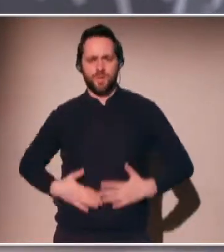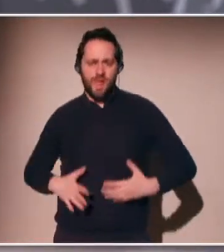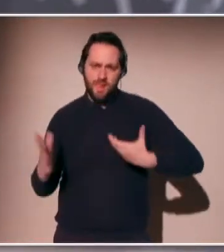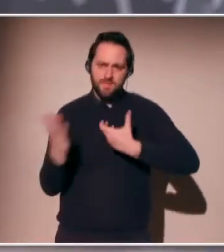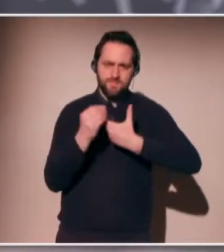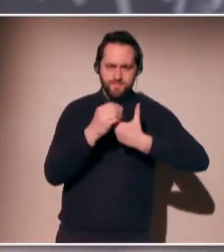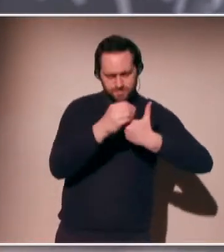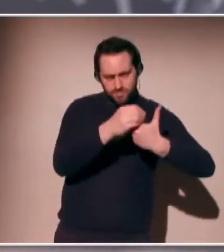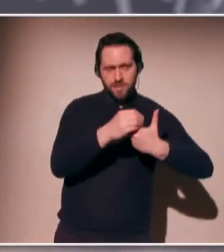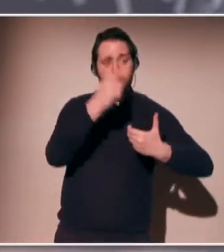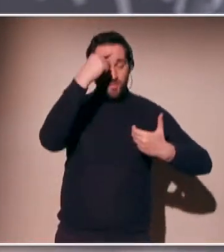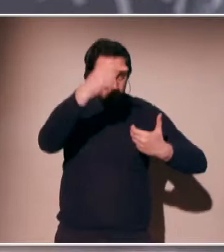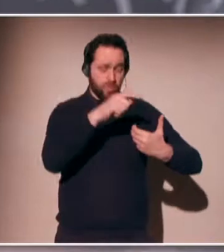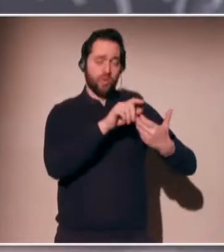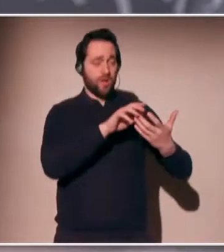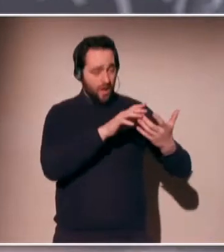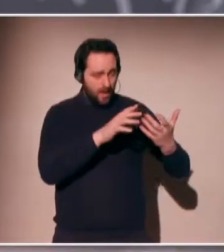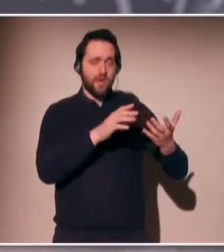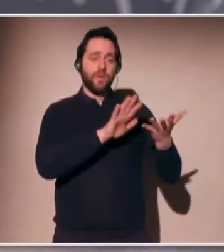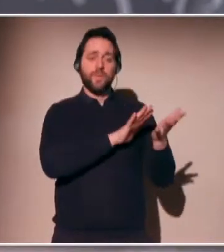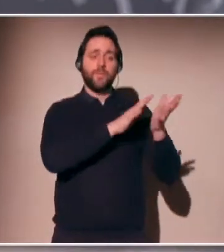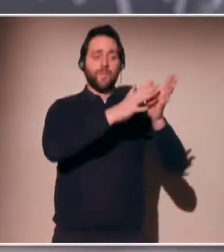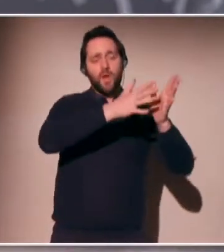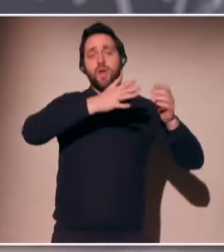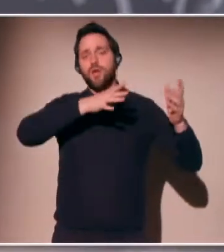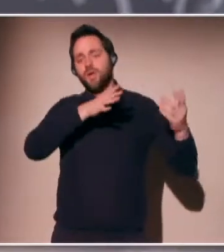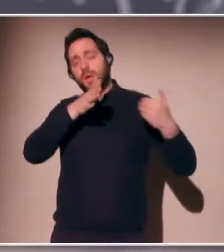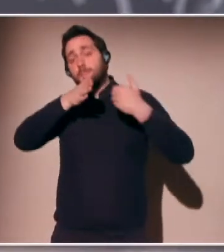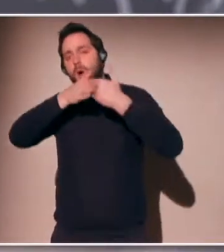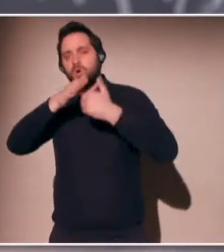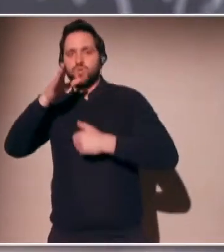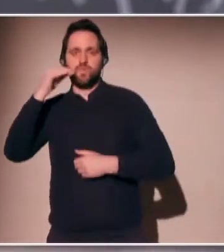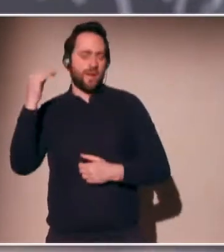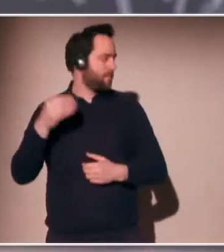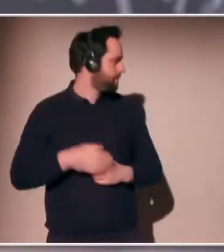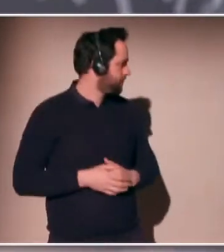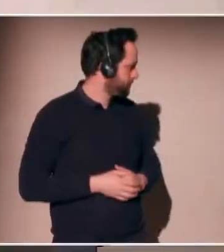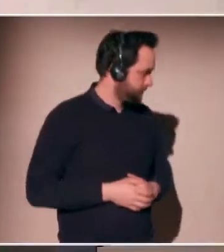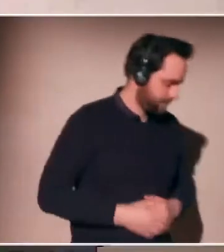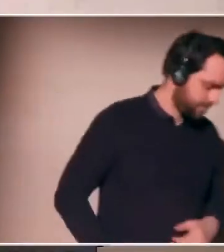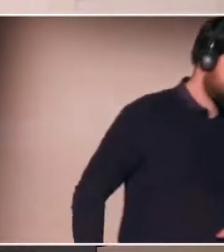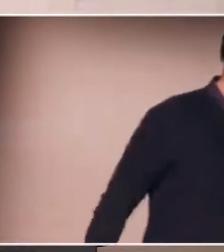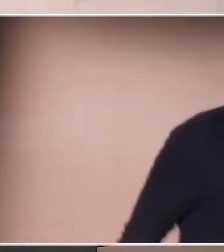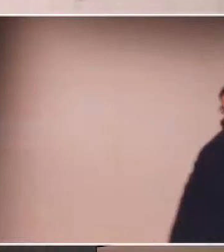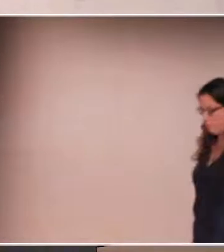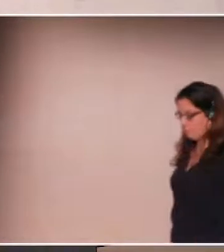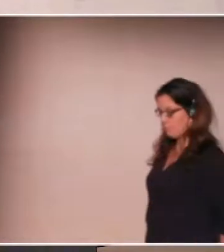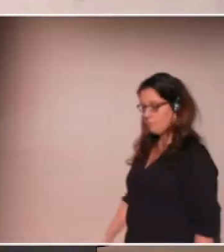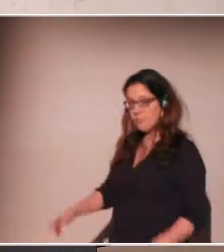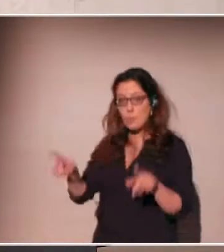autant que possible à celle de l'humain, l'intelligence de l'humain. Et puis, deuxième chose, c'est augmenter l'humain,